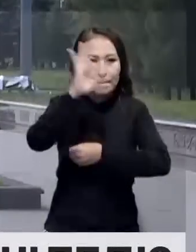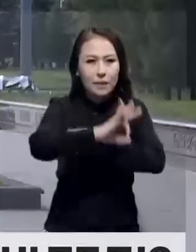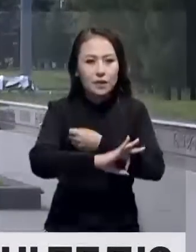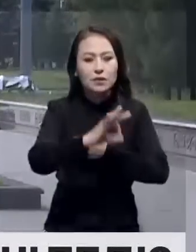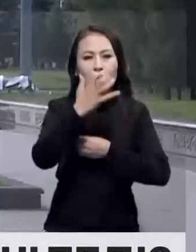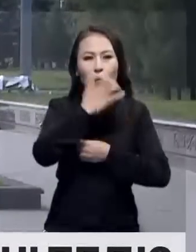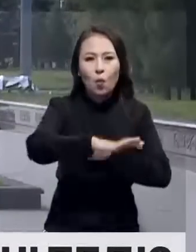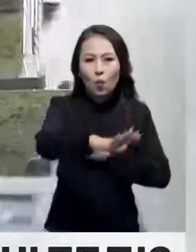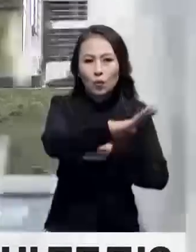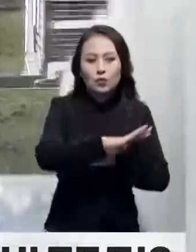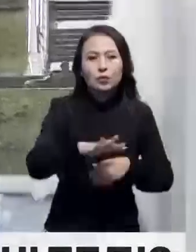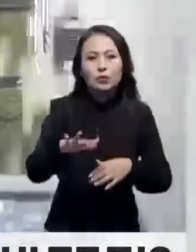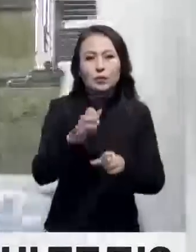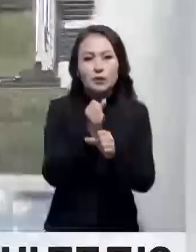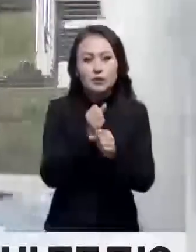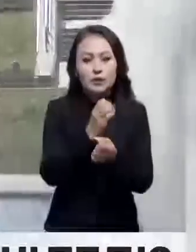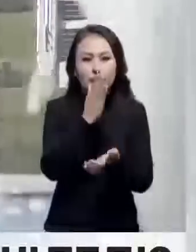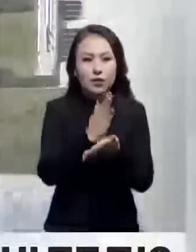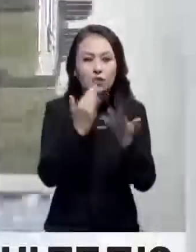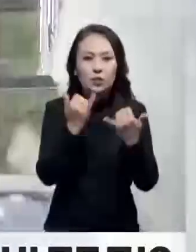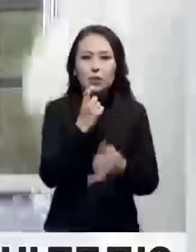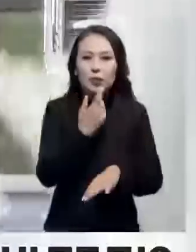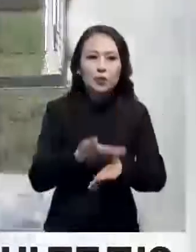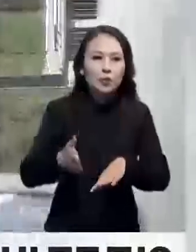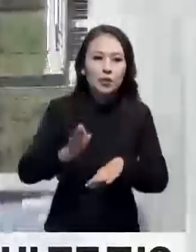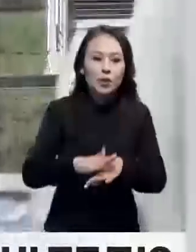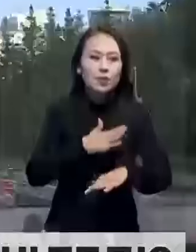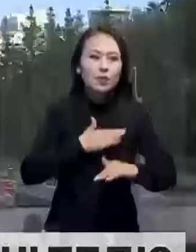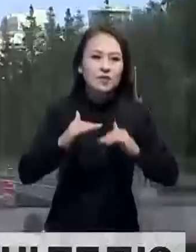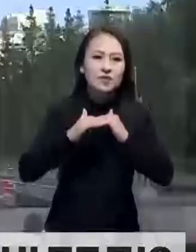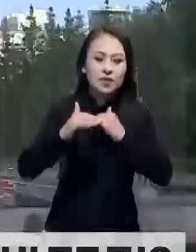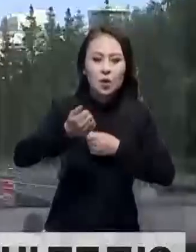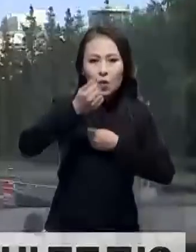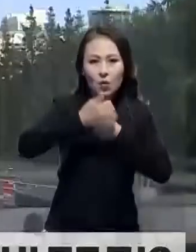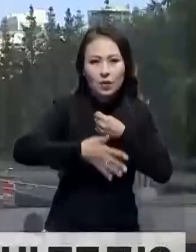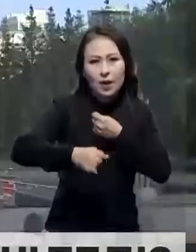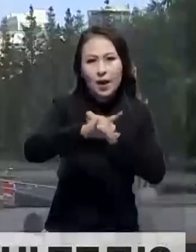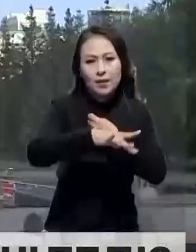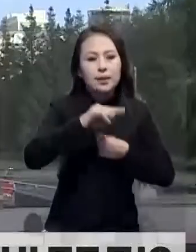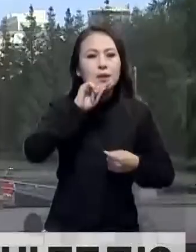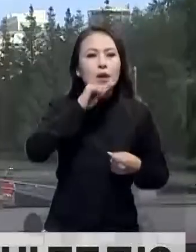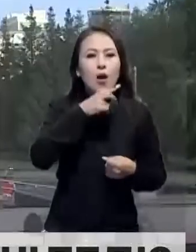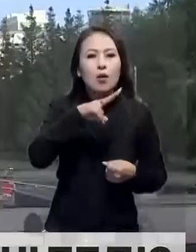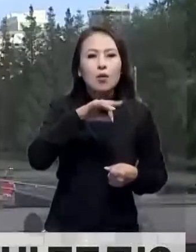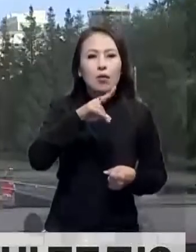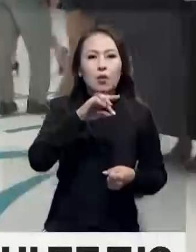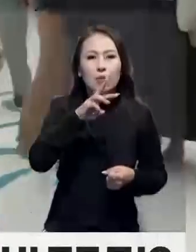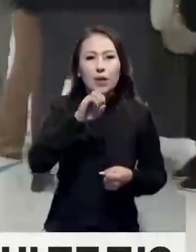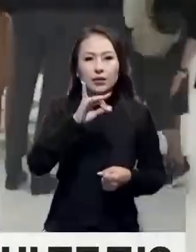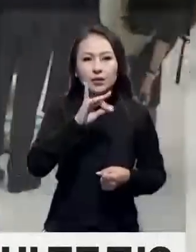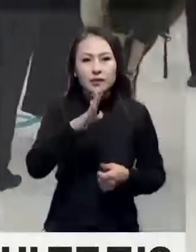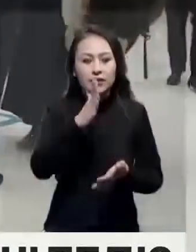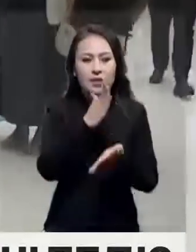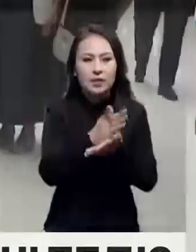оңтүстіктің арасындағы алтын көпір. Қазіргі қиындықтардың өзінде біздің ел Орталық Азияда экономикалық локомотив қызметін атқарып отыр.